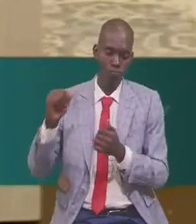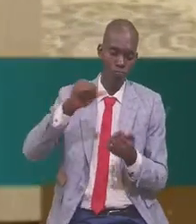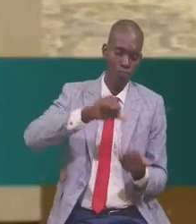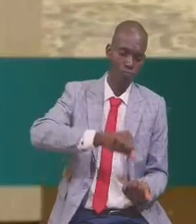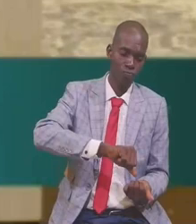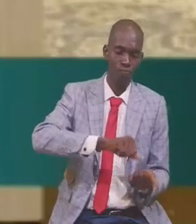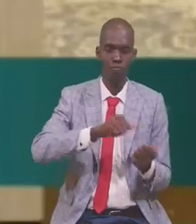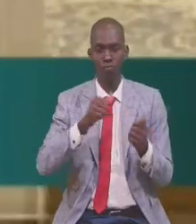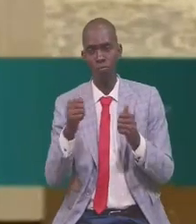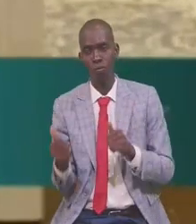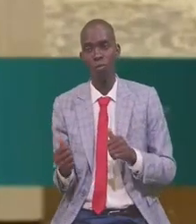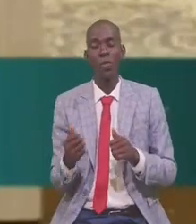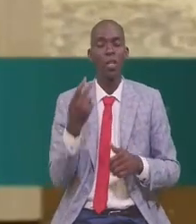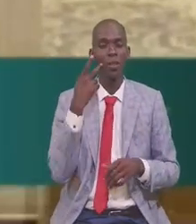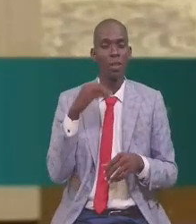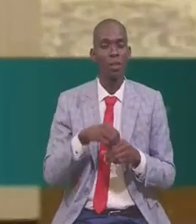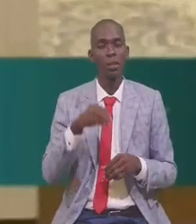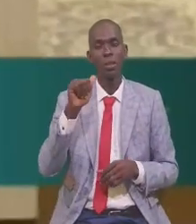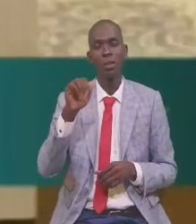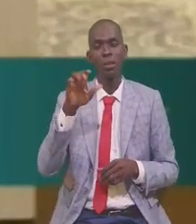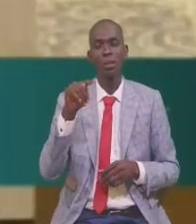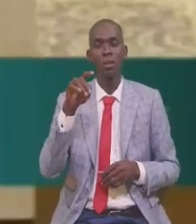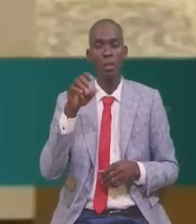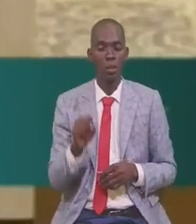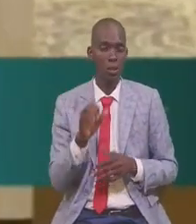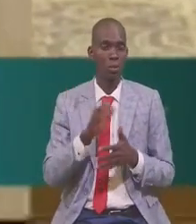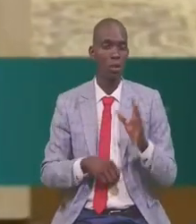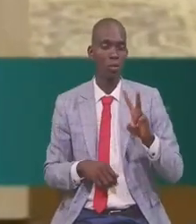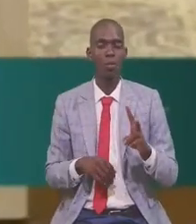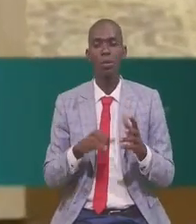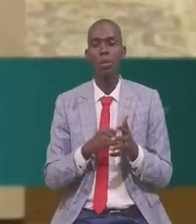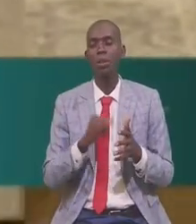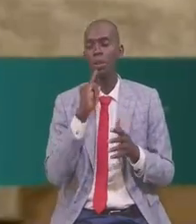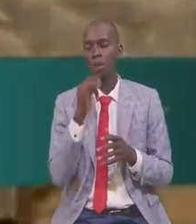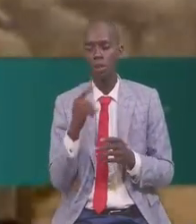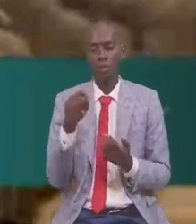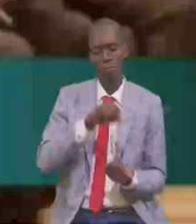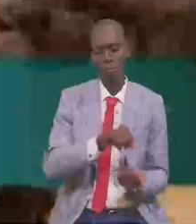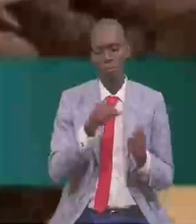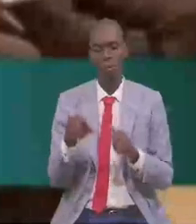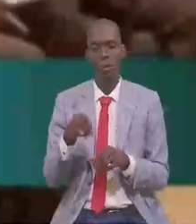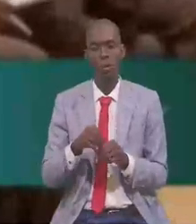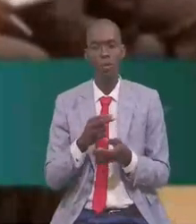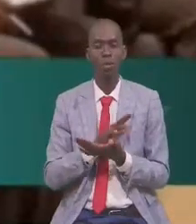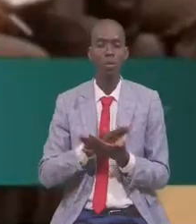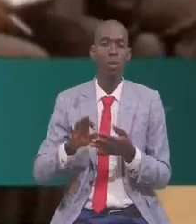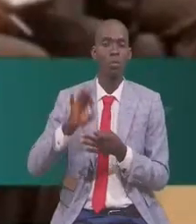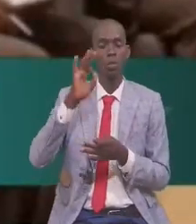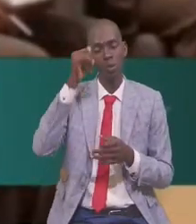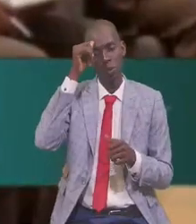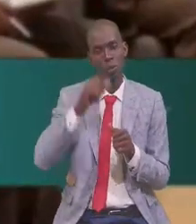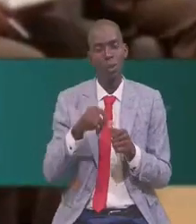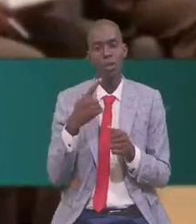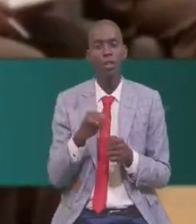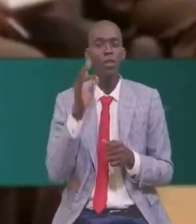est arrivé dans Acte 2, l'immersion dans le Saint-Esprit. Mais vous savez, le fruit de l'esprit est amour. Nous pouvons